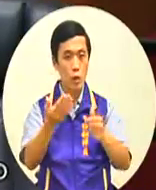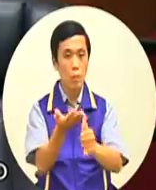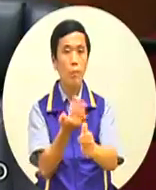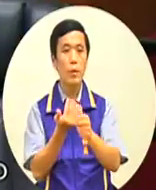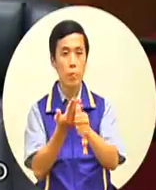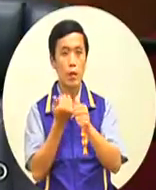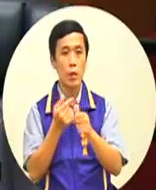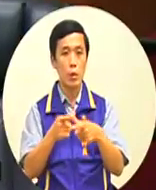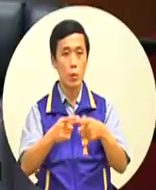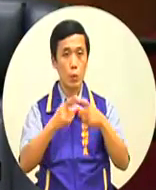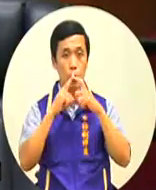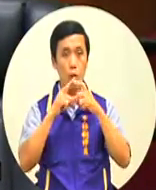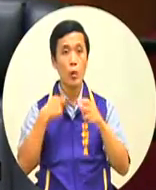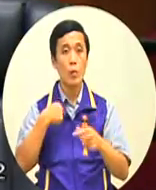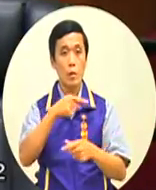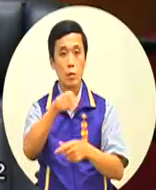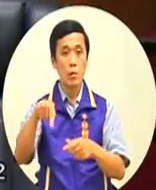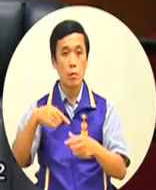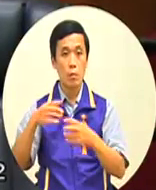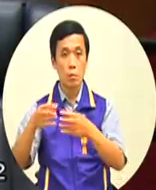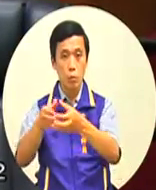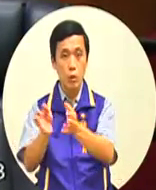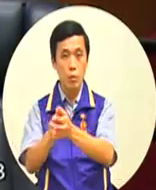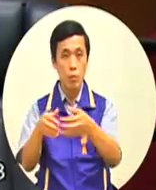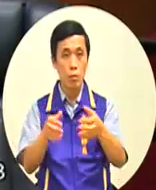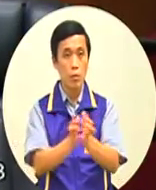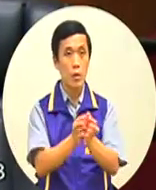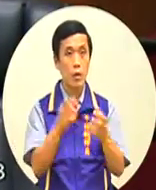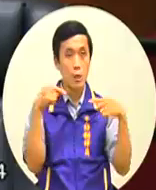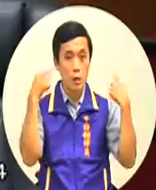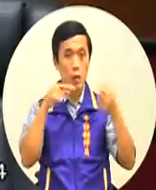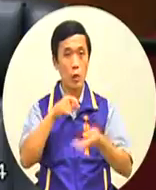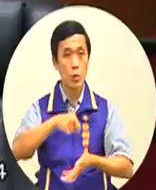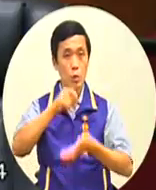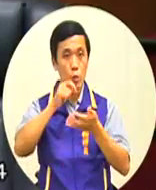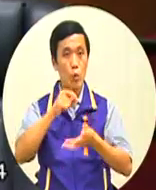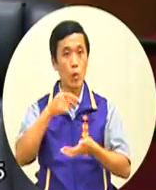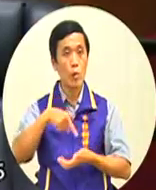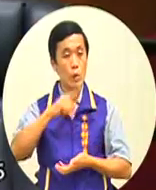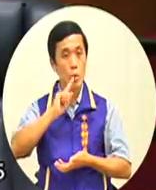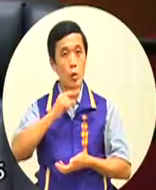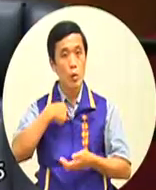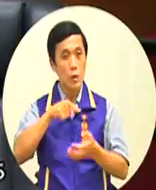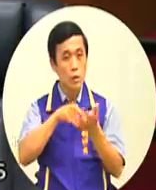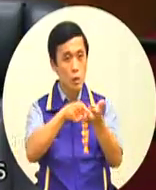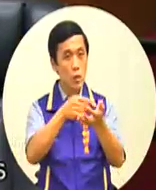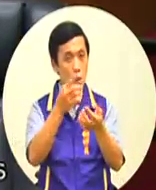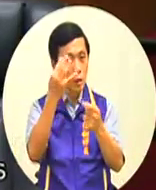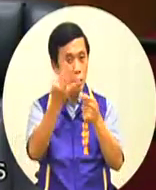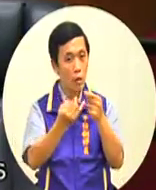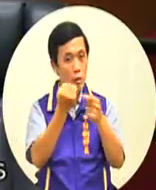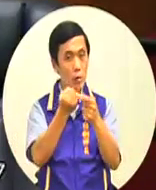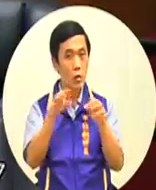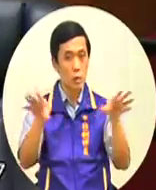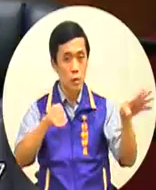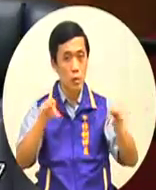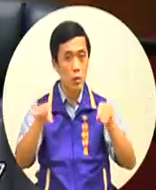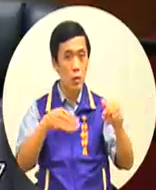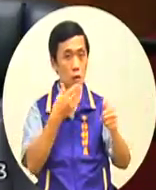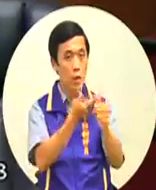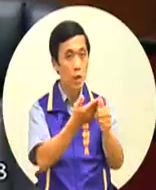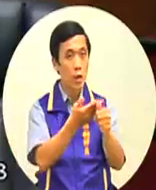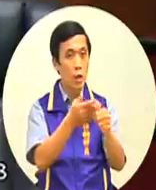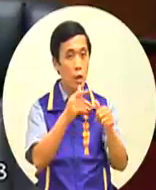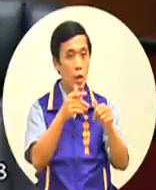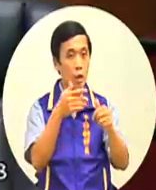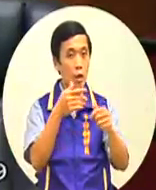最近我们部落常讲了，我们已经申请了好几年，也给了很多的资料，什么 都给了，为什